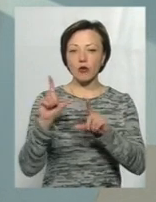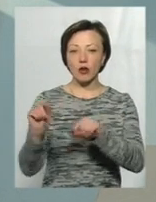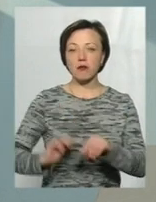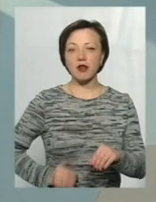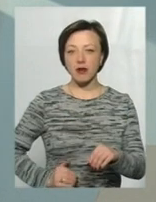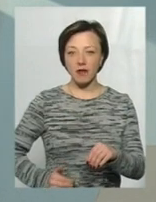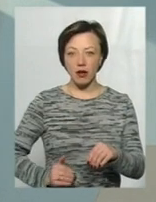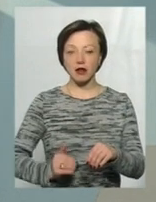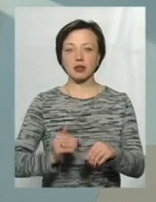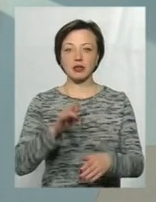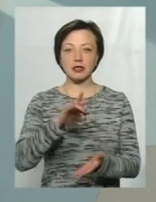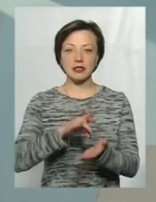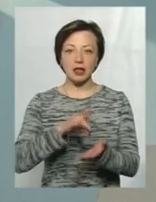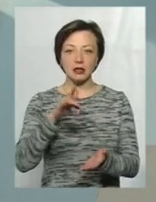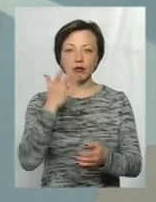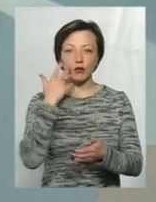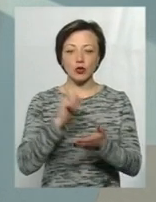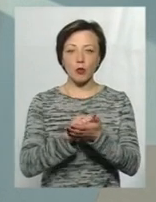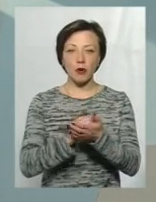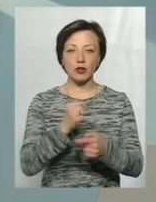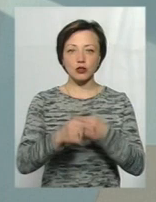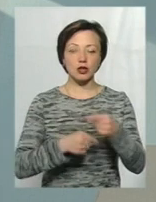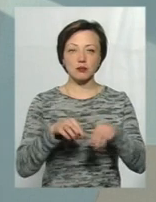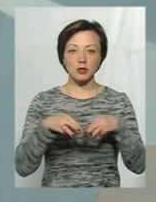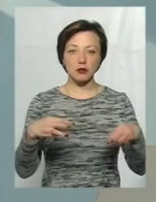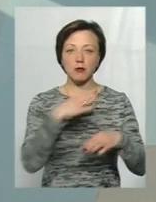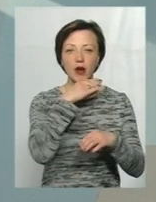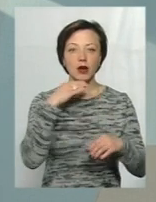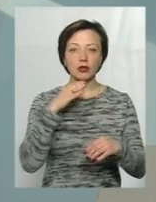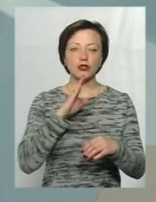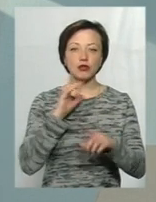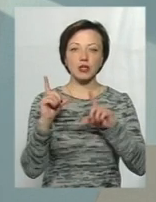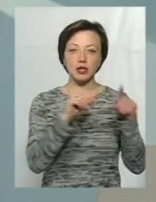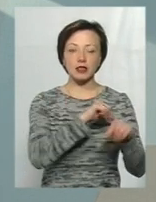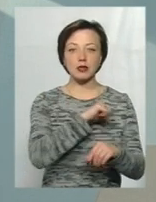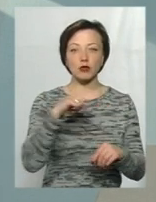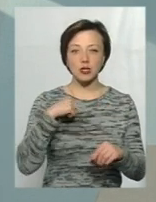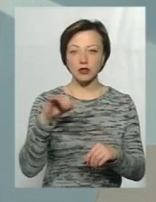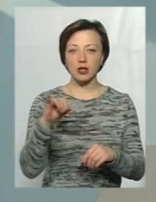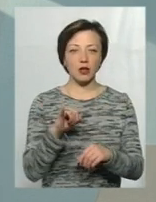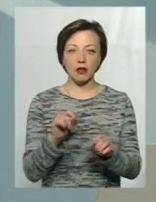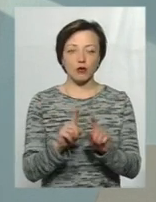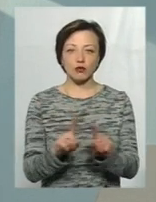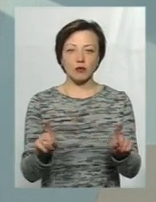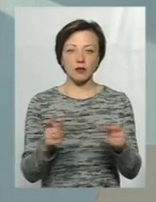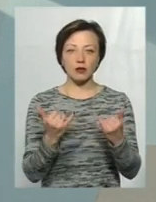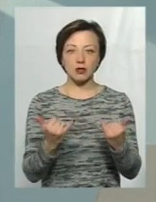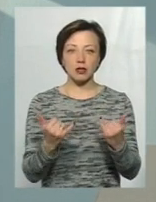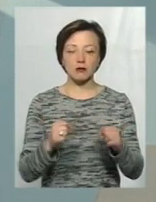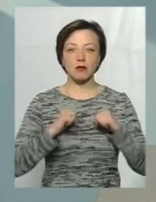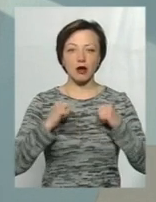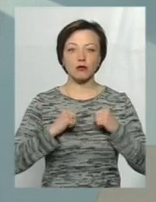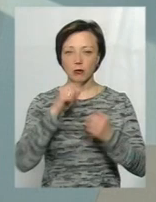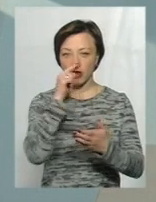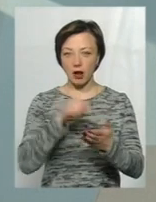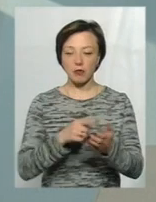і чекати, поки документи прийдуть через міністерство, дуже багато жінок їдуть самостійно і не особливо зараз прагнуть